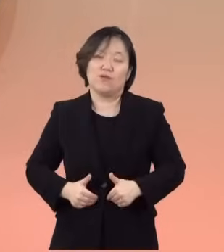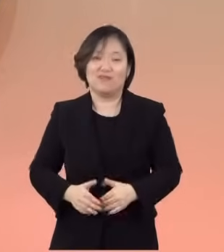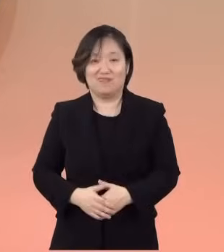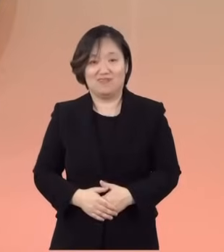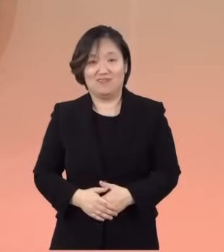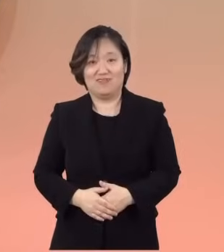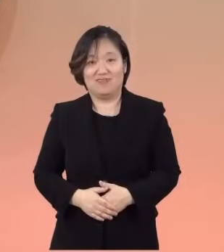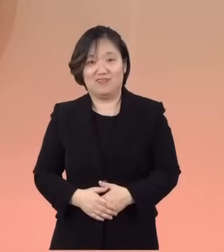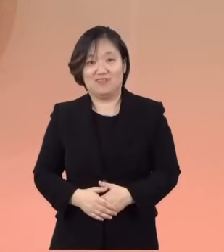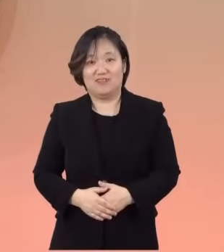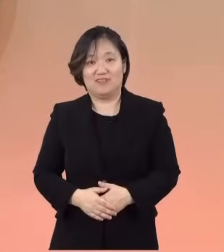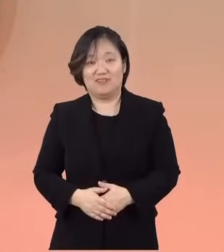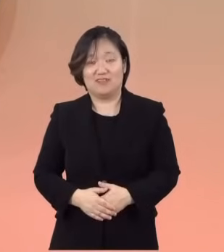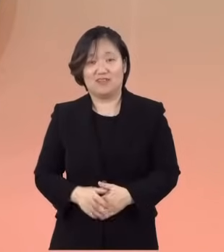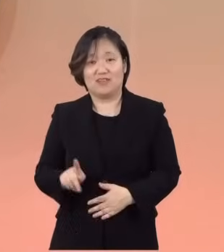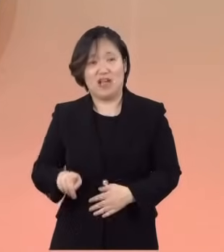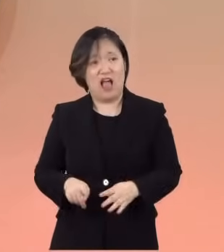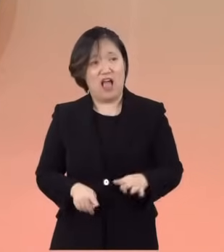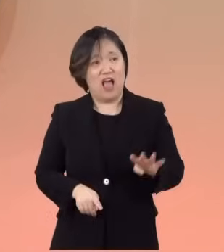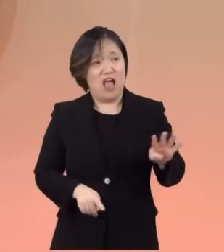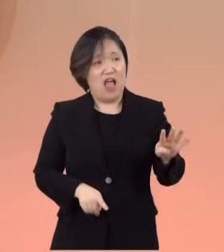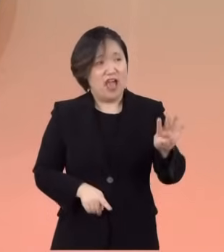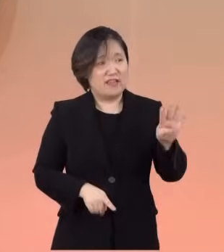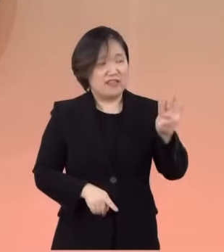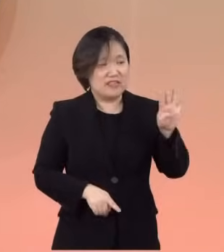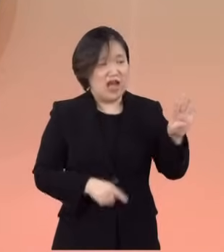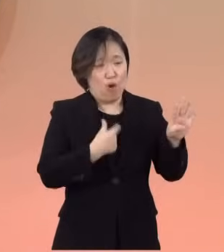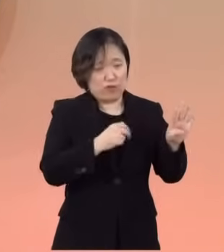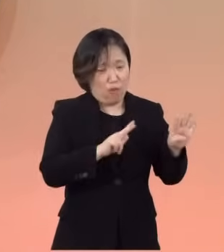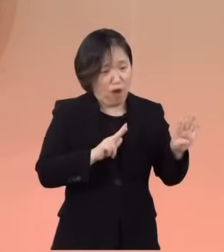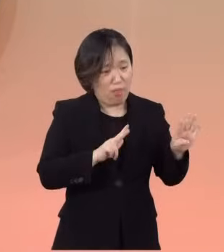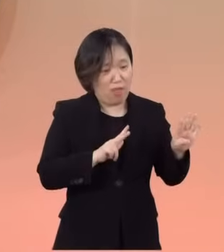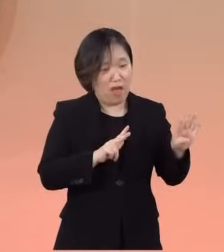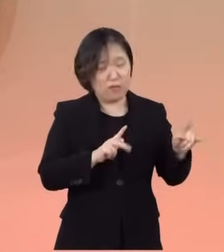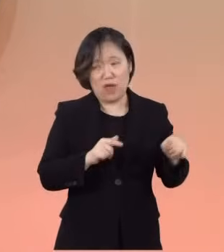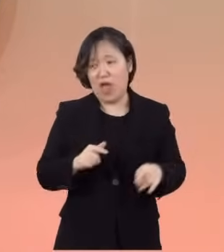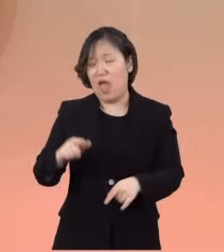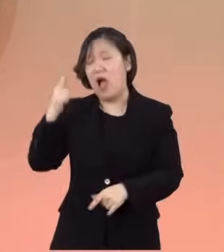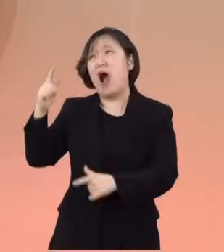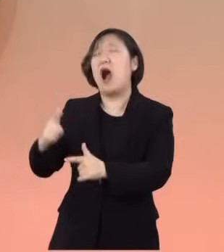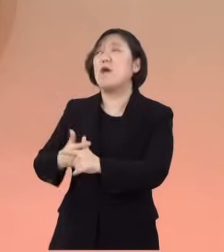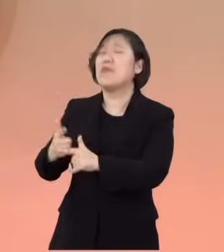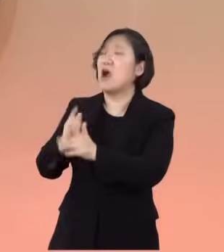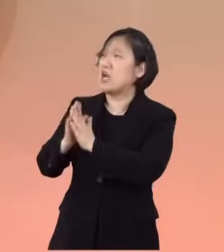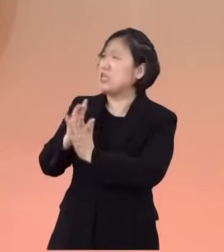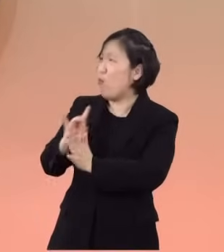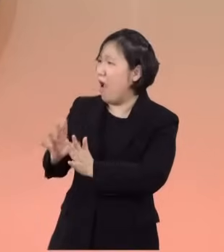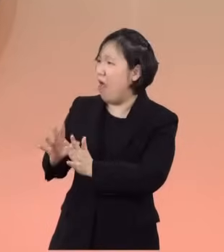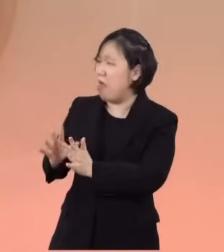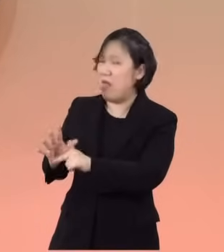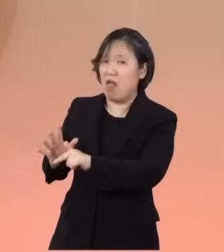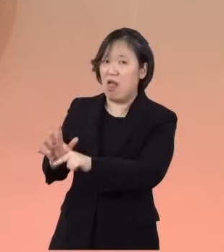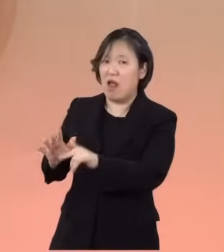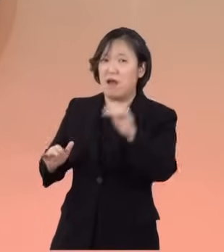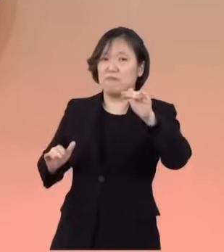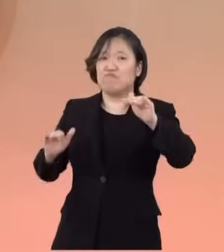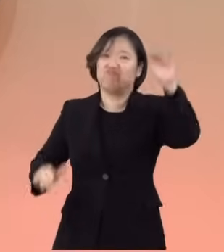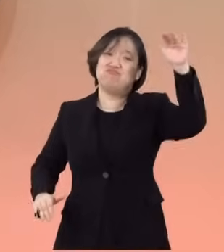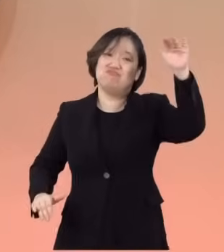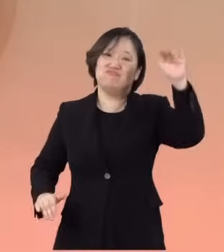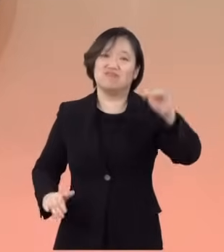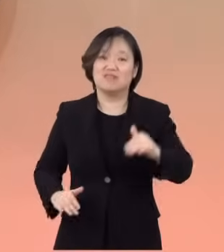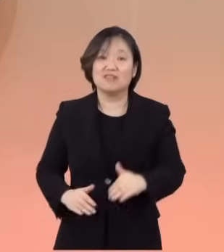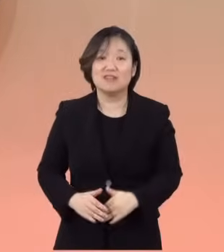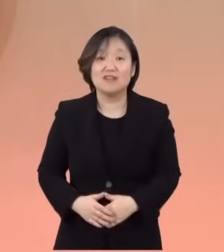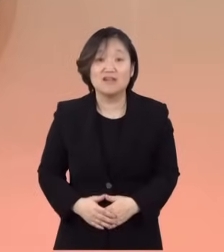바랍니다 하고 안 하고가 하늘과 땅만큼 차이가 난다고 했습니다 우리가 왕이며